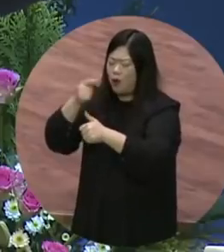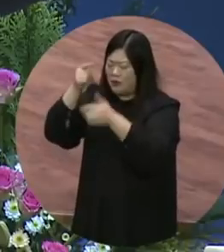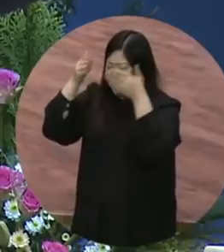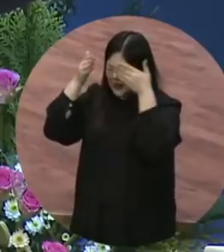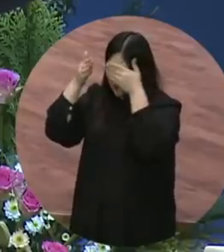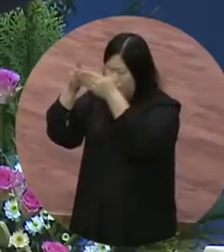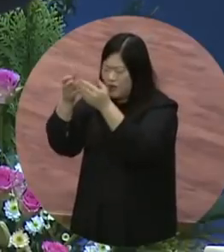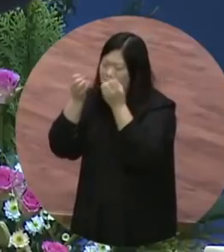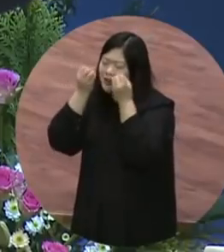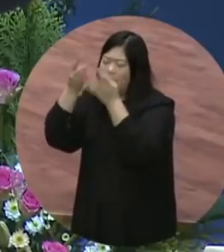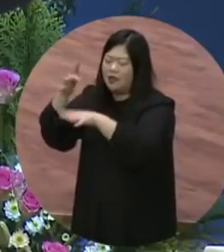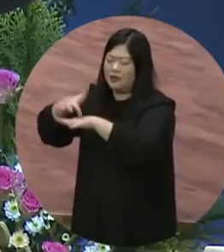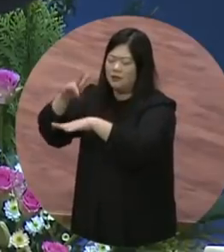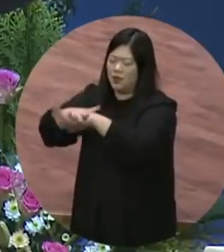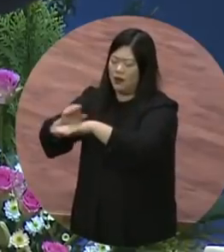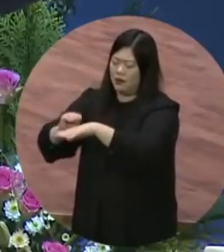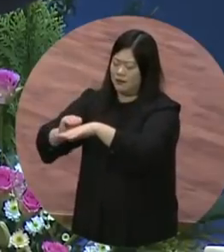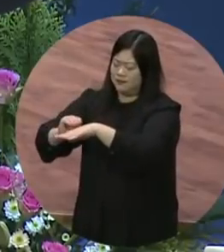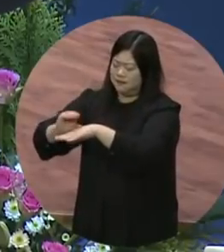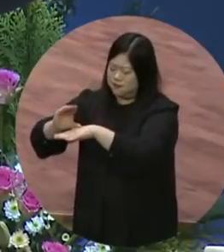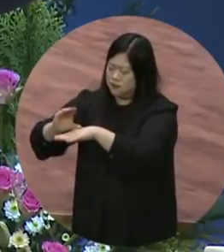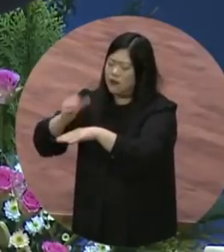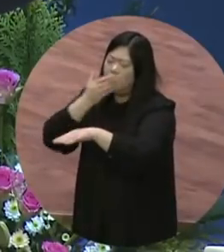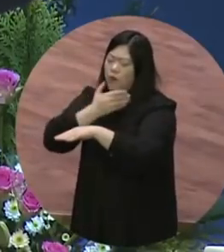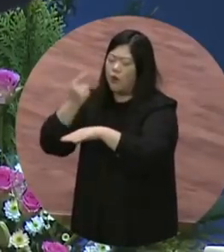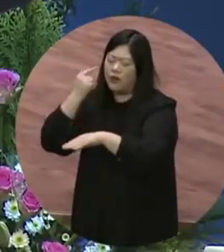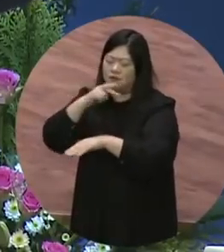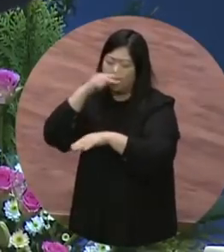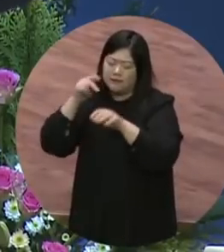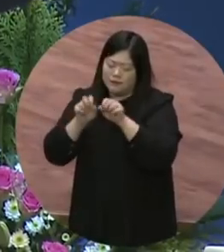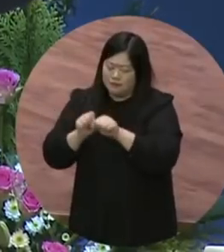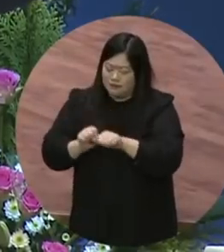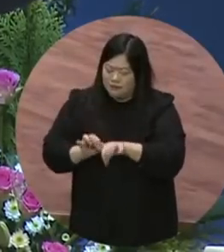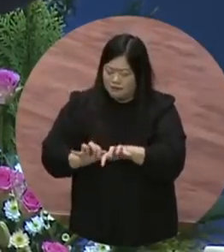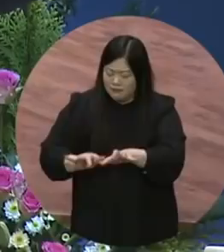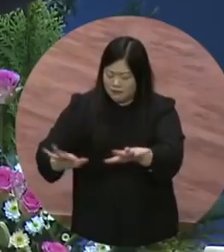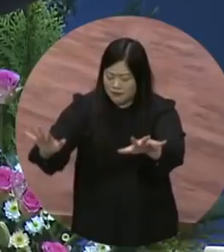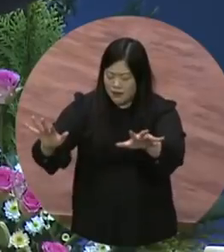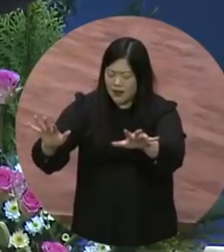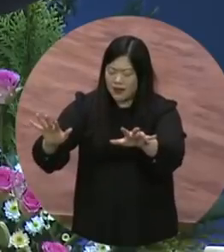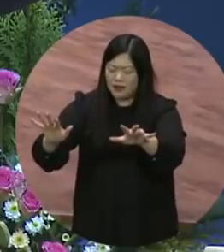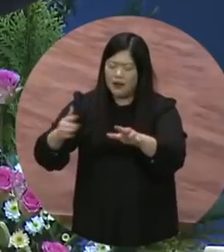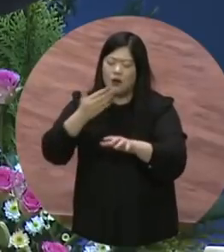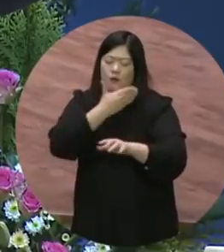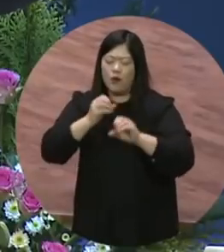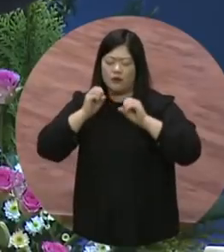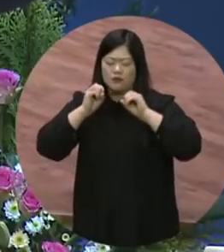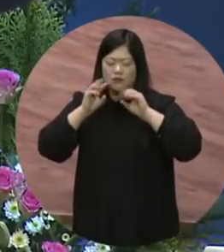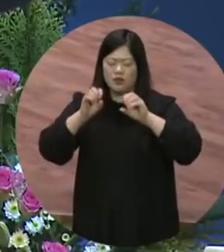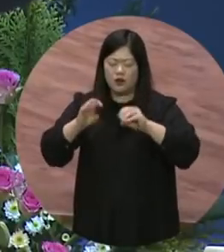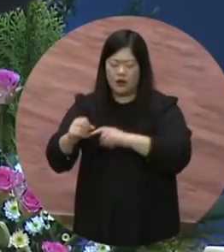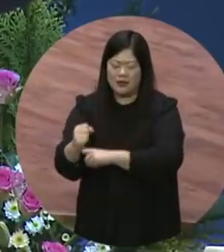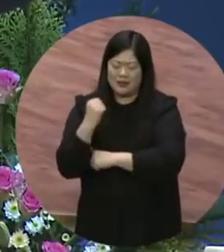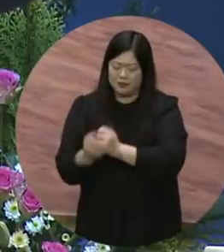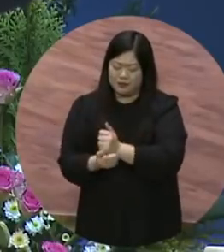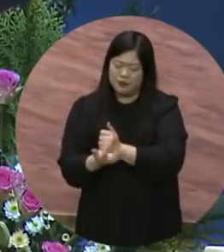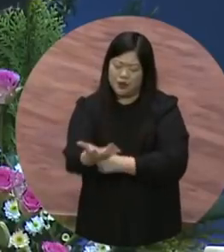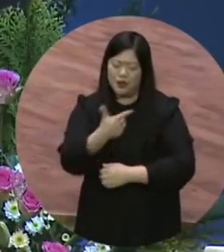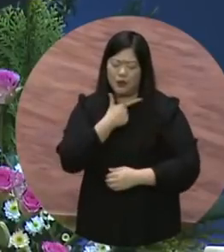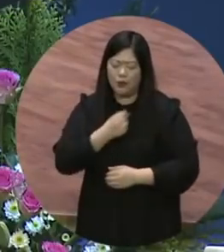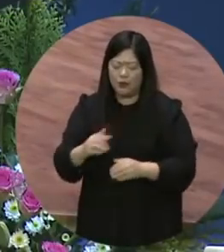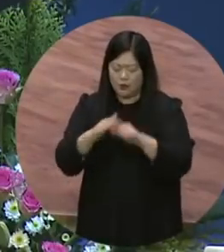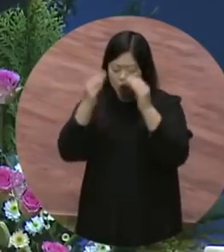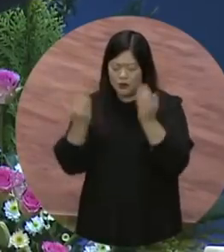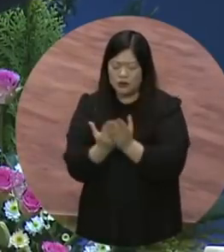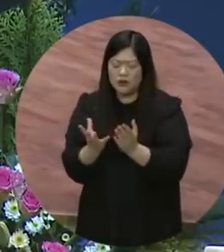갖추며 새로운 삶을 살며 복음의 향기를 바르며 많은 사람들 앞에 복음의 영향이 비어 살아가기 원하는